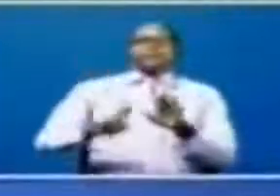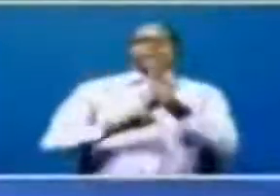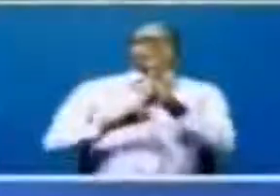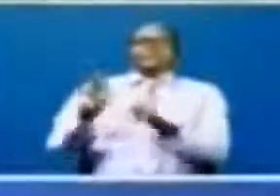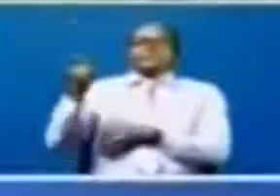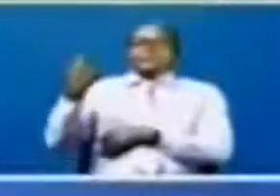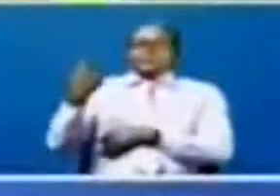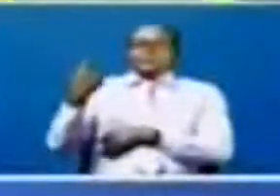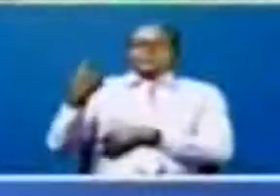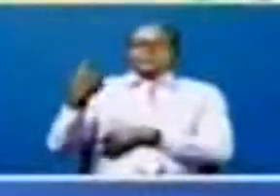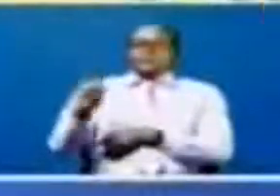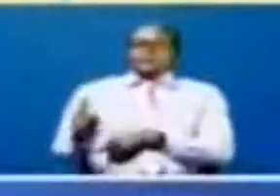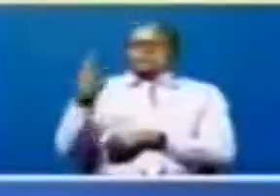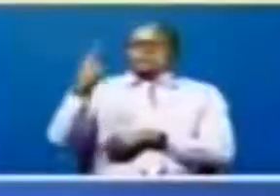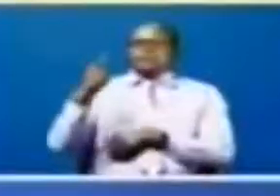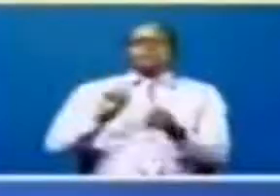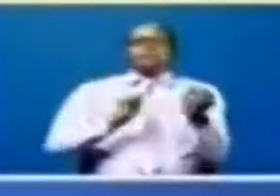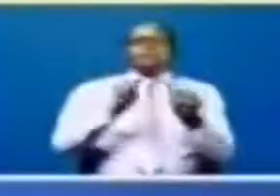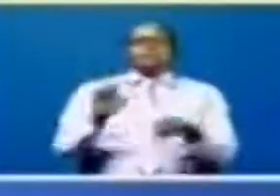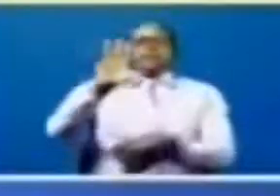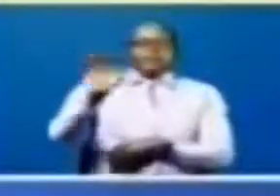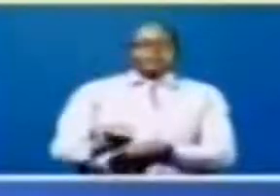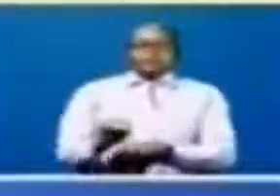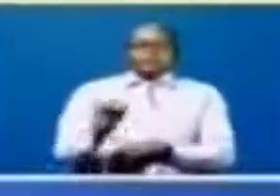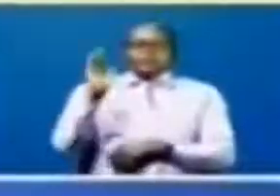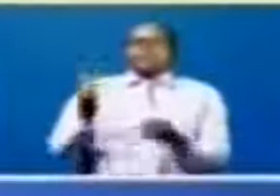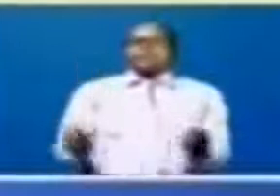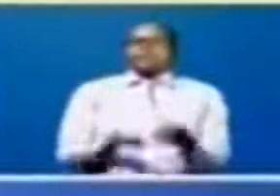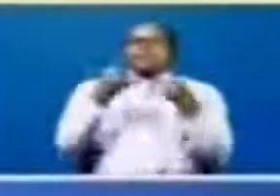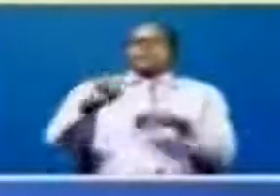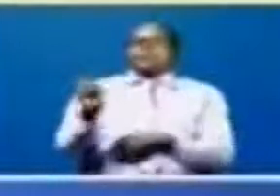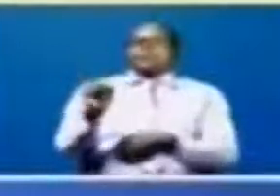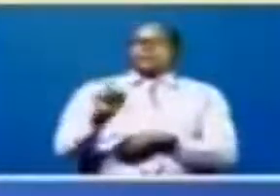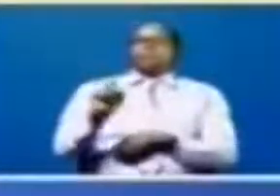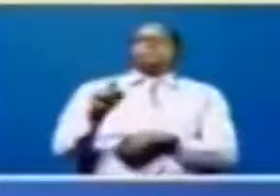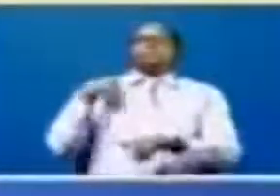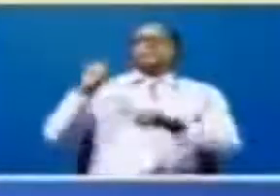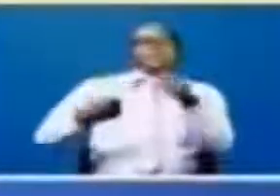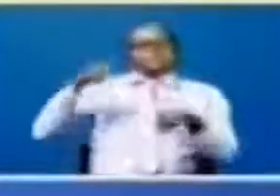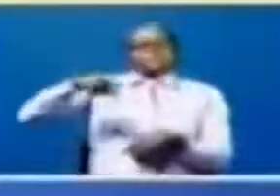Kenya katika makala ya kwanza ya mashindano ya Afrika yatakayoandaliwa mjini Nairobi baadaye mwaka huu.